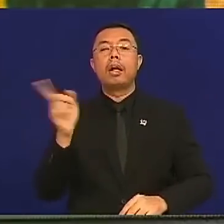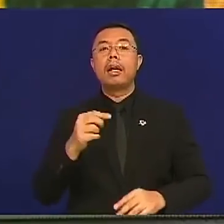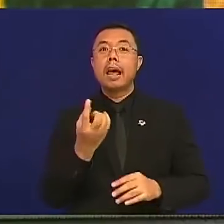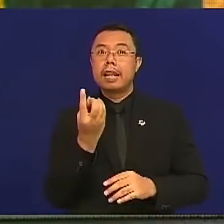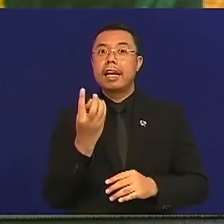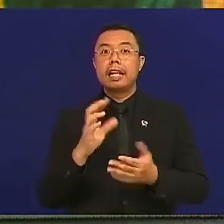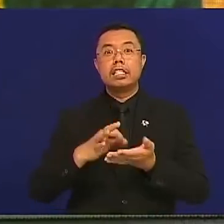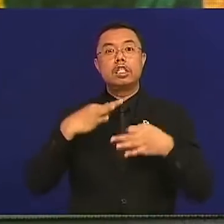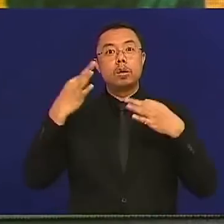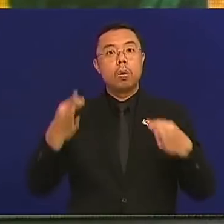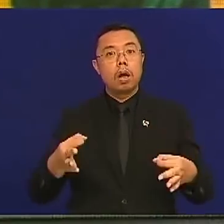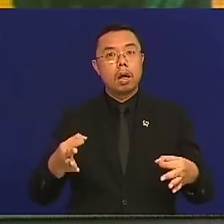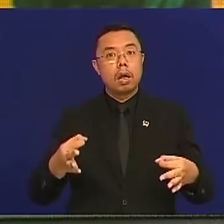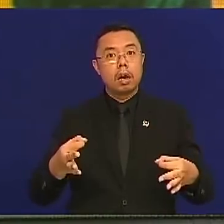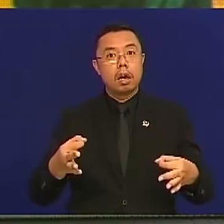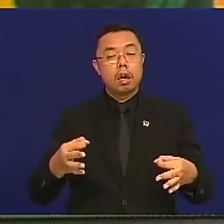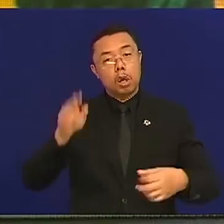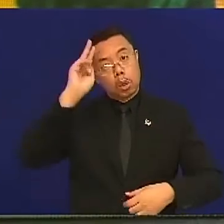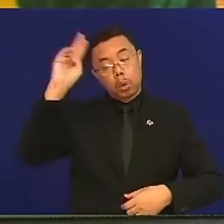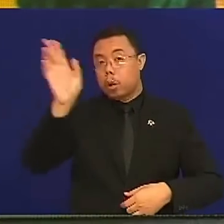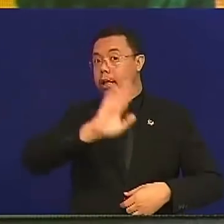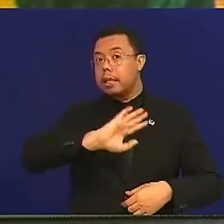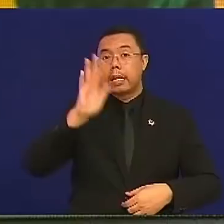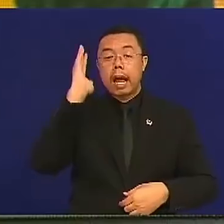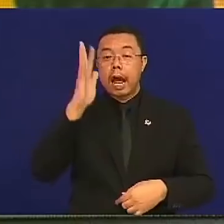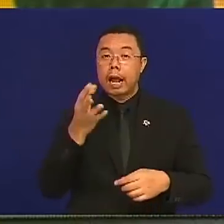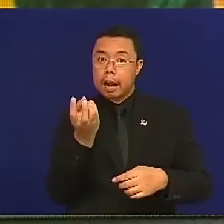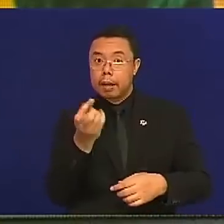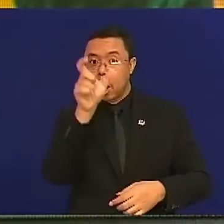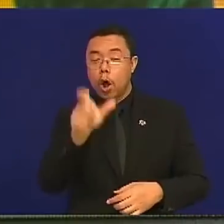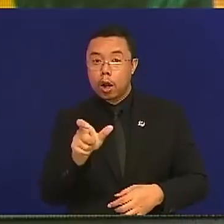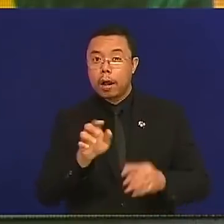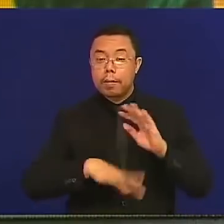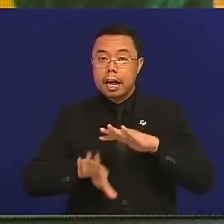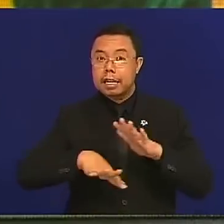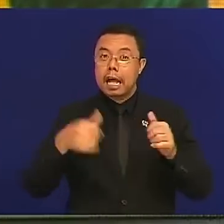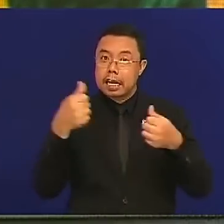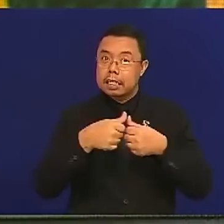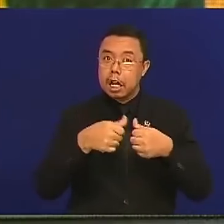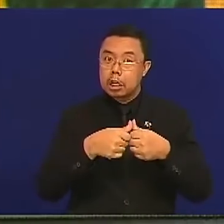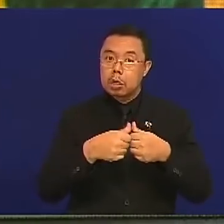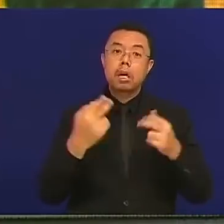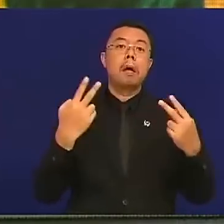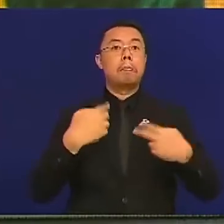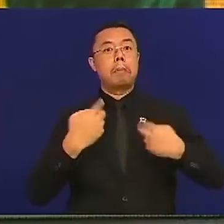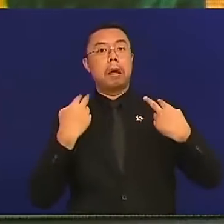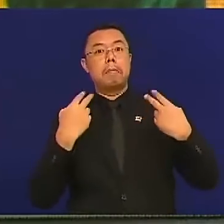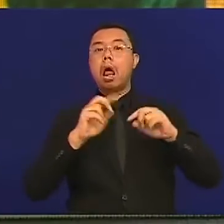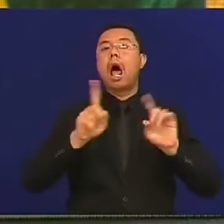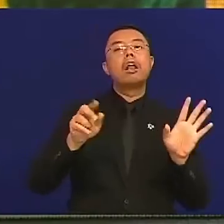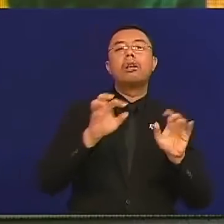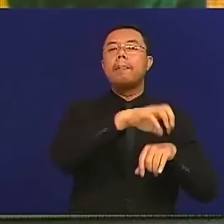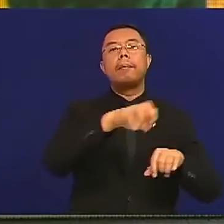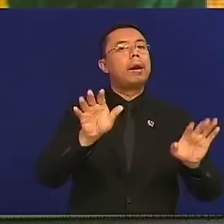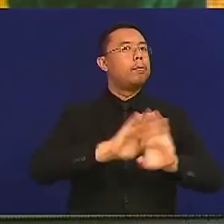nilai jiwanya. Tuhan tidak akan menilai orang berdasarkan status, penampilan, atau